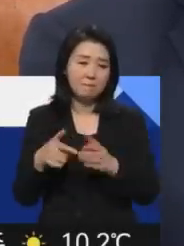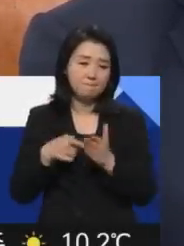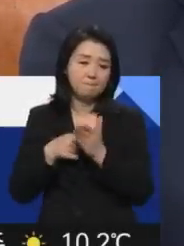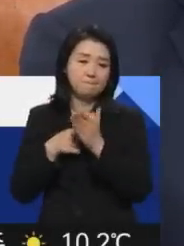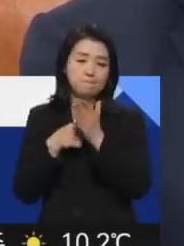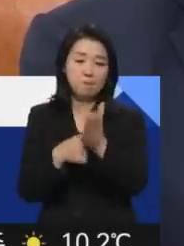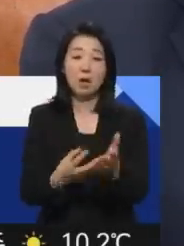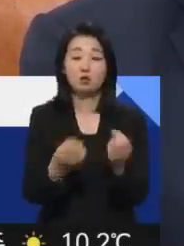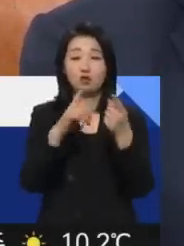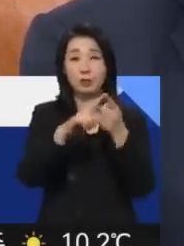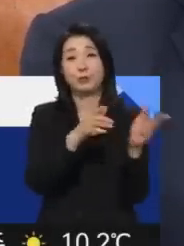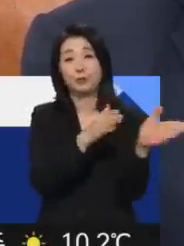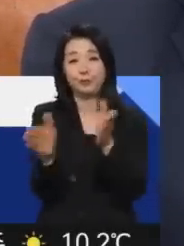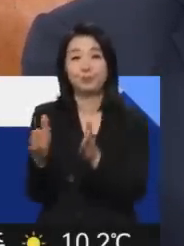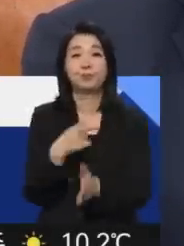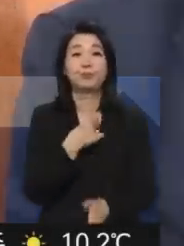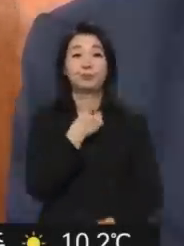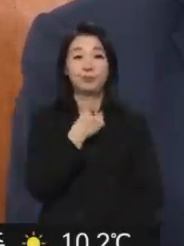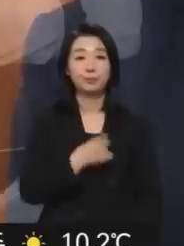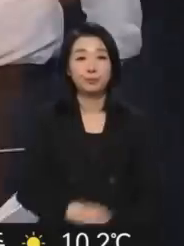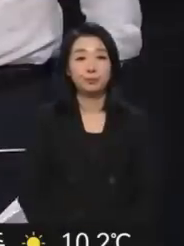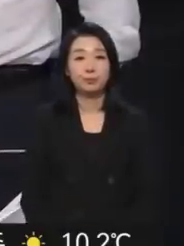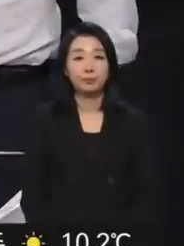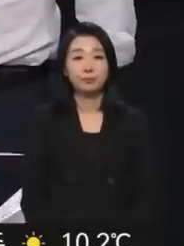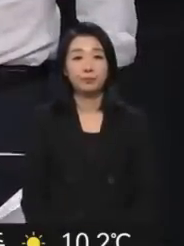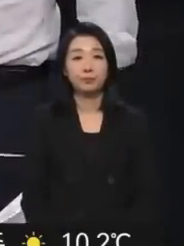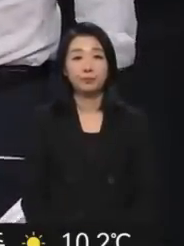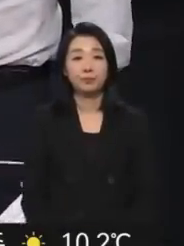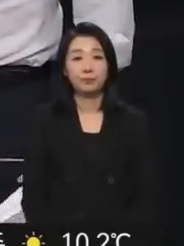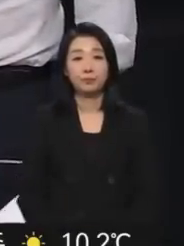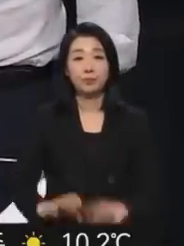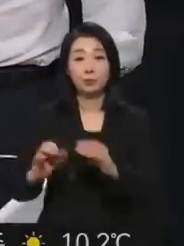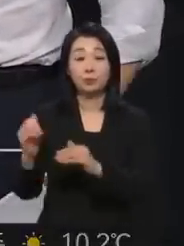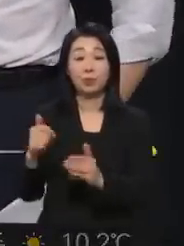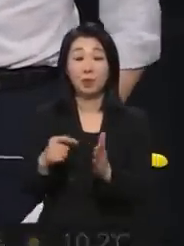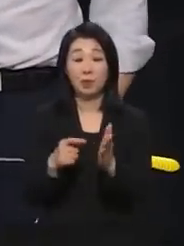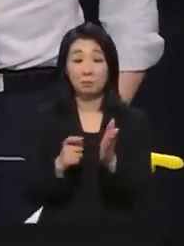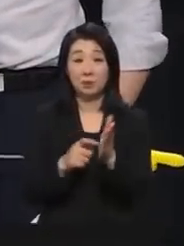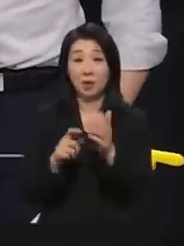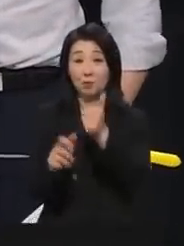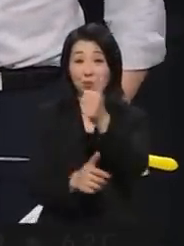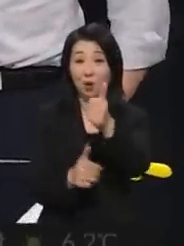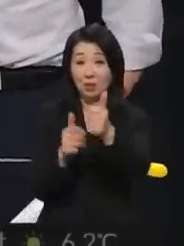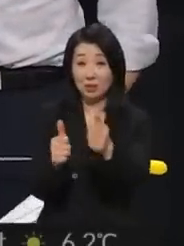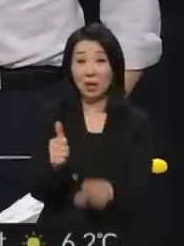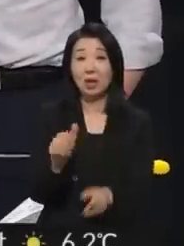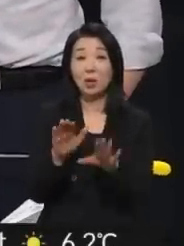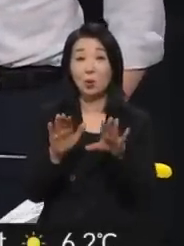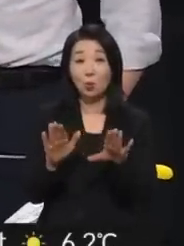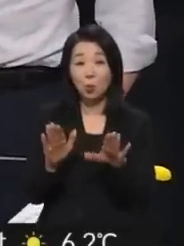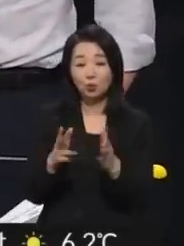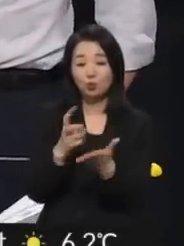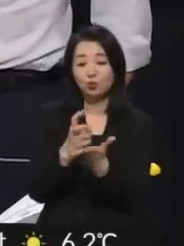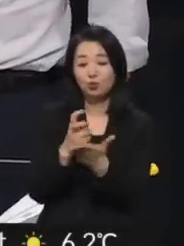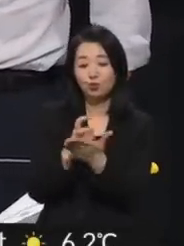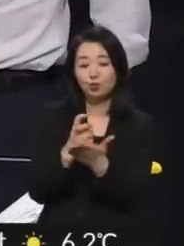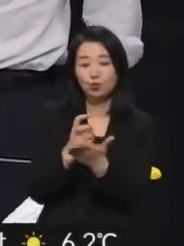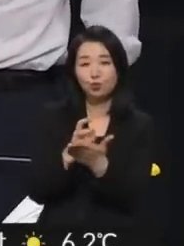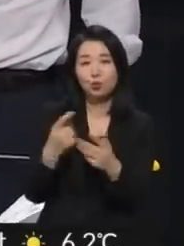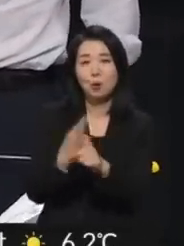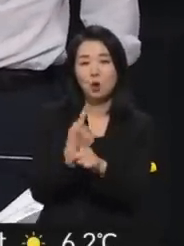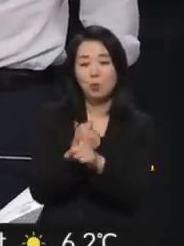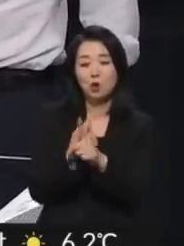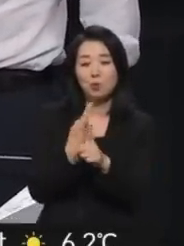축제로 준비하겠습니다. 국민의힘 정진석 비대위원장 오늘 본격적인 룰 전쟁의 신호탄을